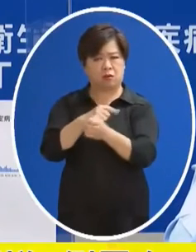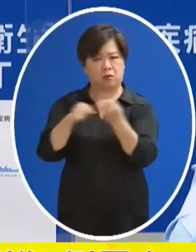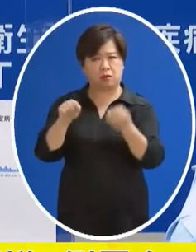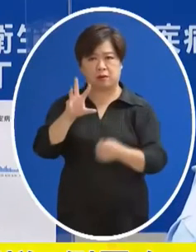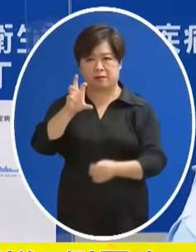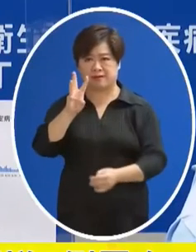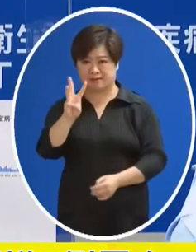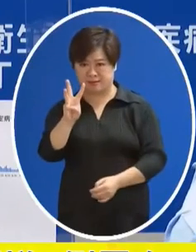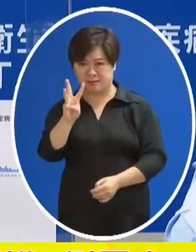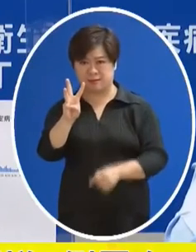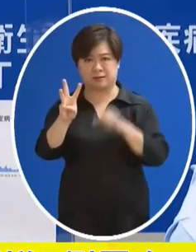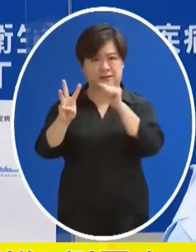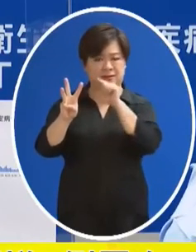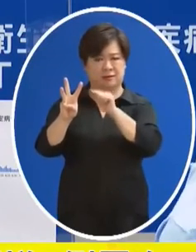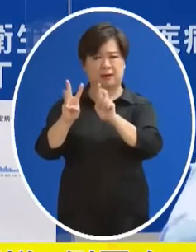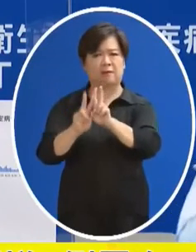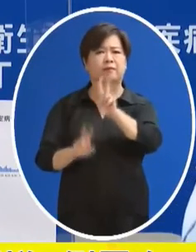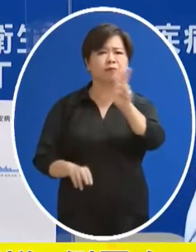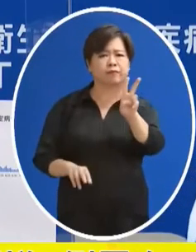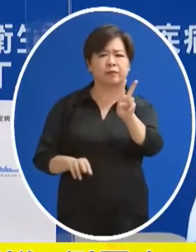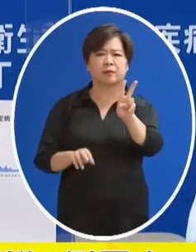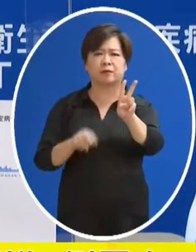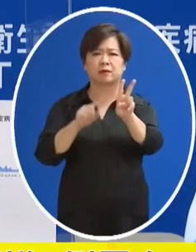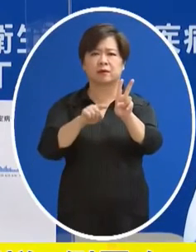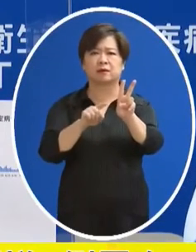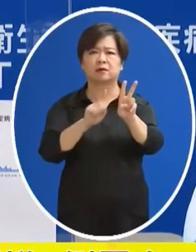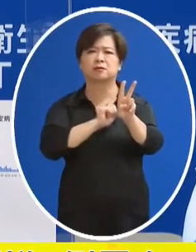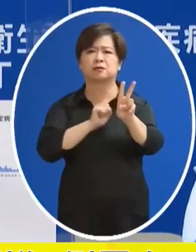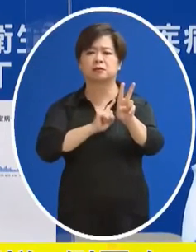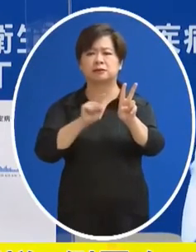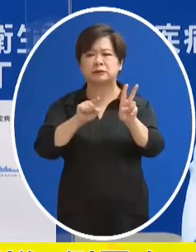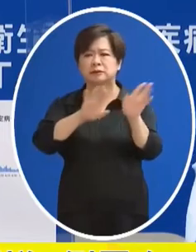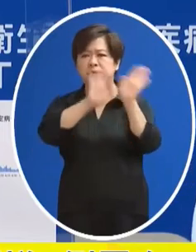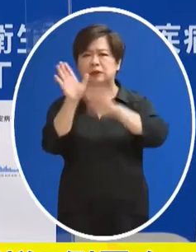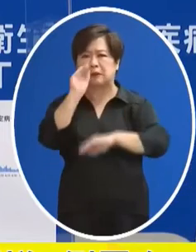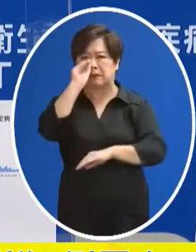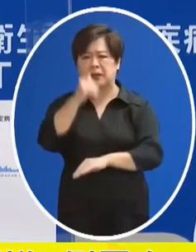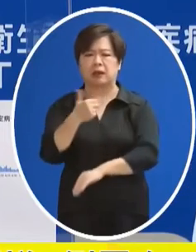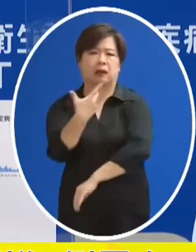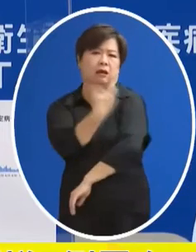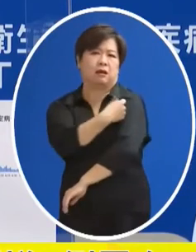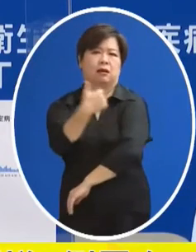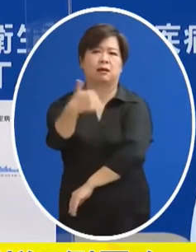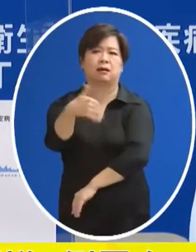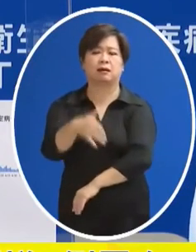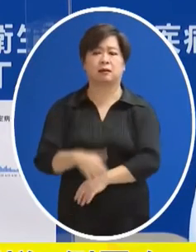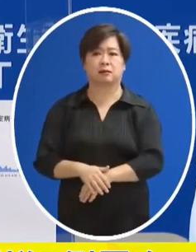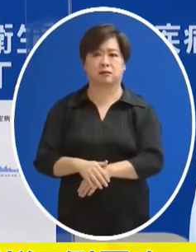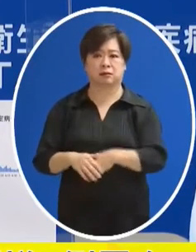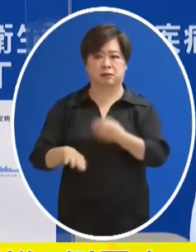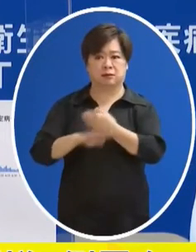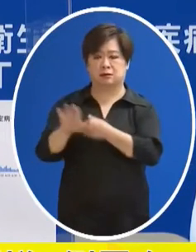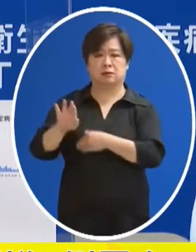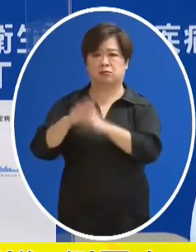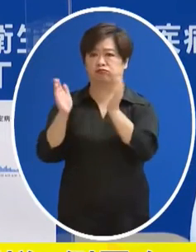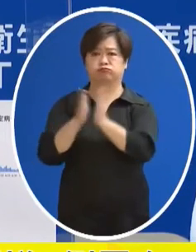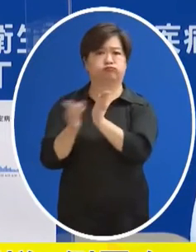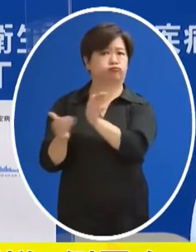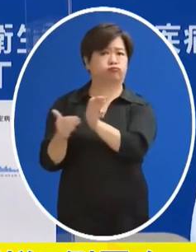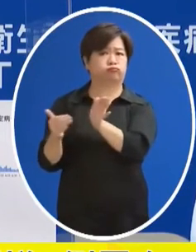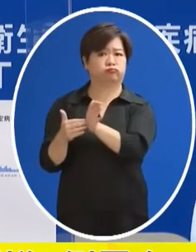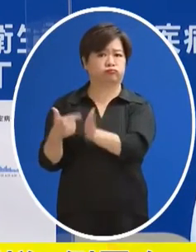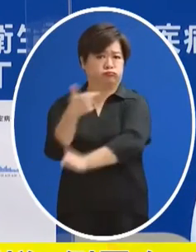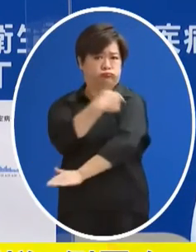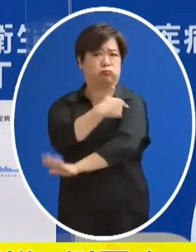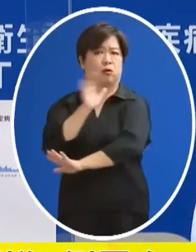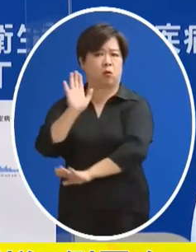里面只有2位哈，那因为有好个别的因素哈，所以没有接种，那其余都接种过了。